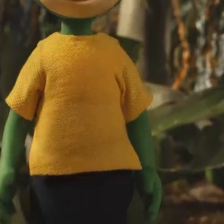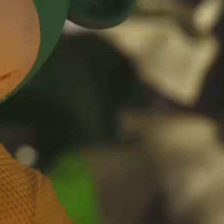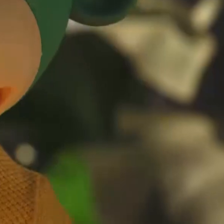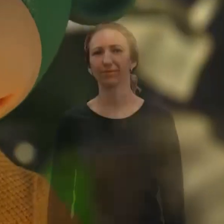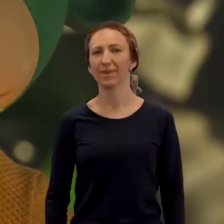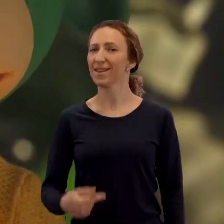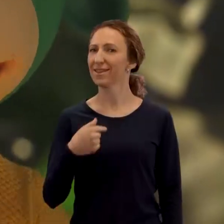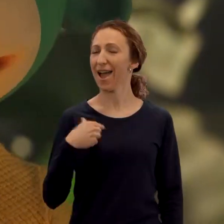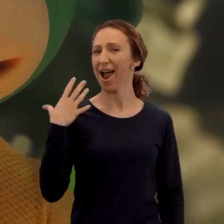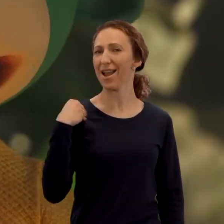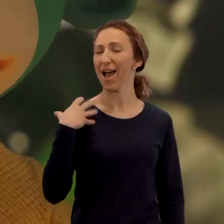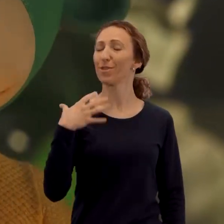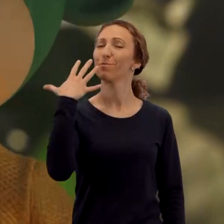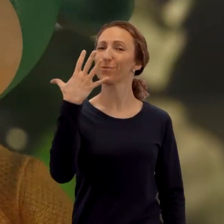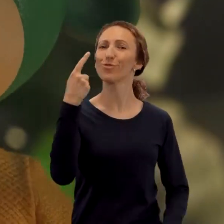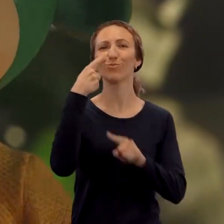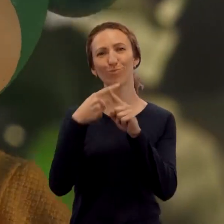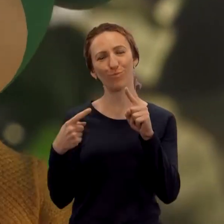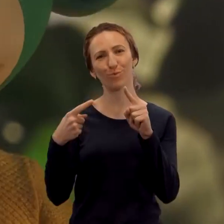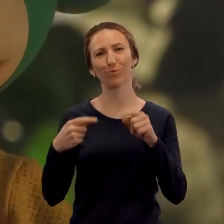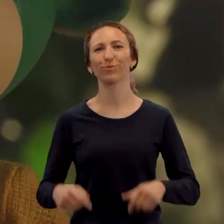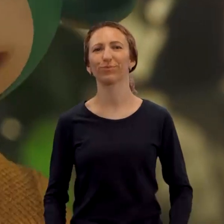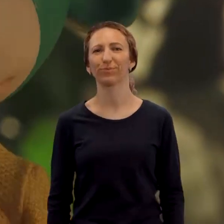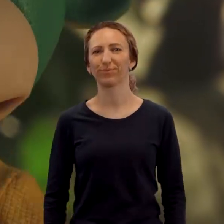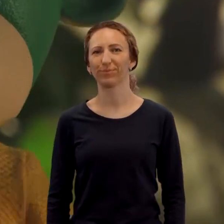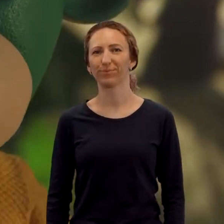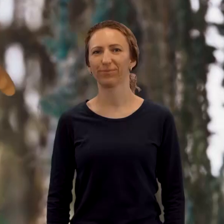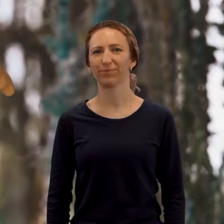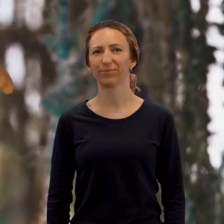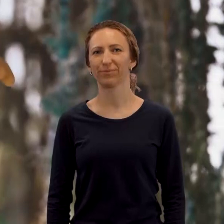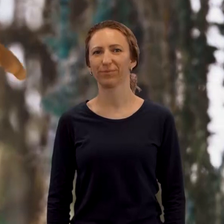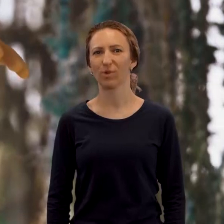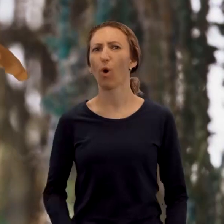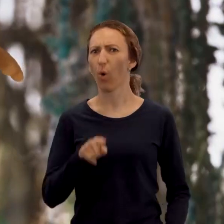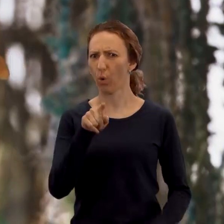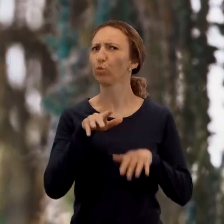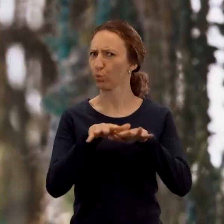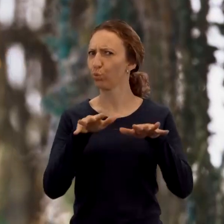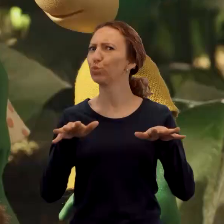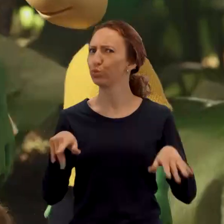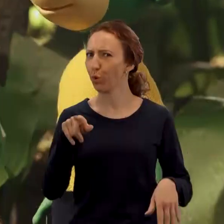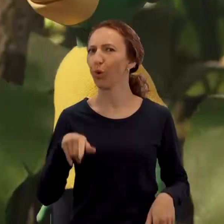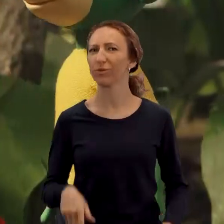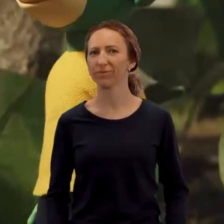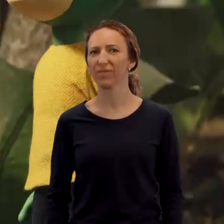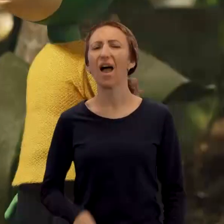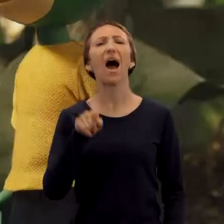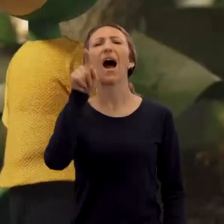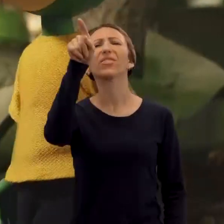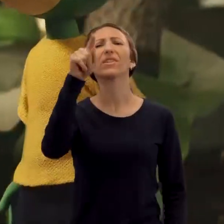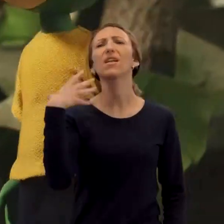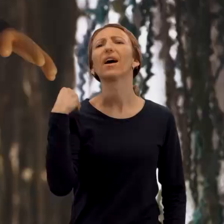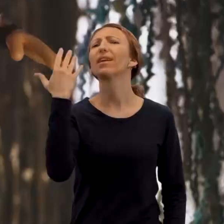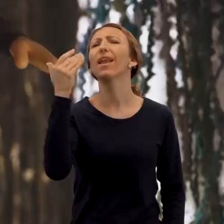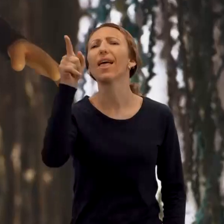Mam pięć lat I pół i ćwierć To bardzo dużo A ty wujciu